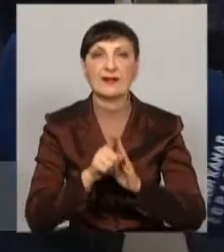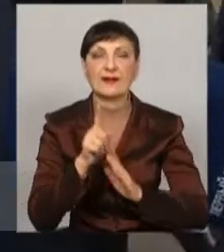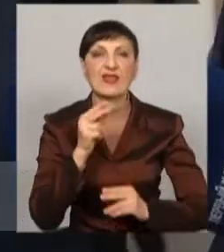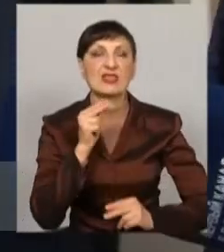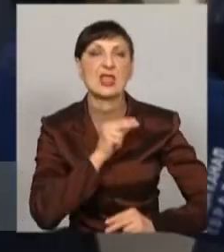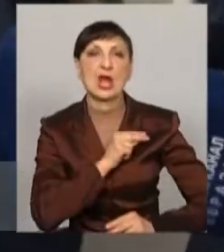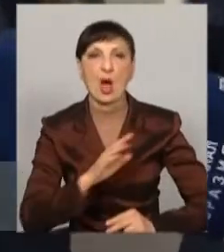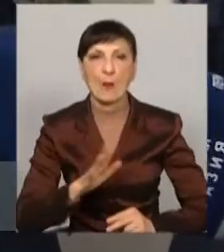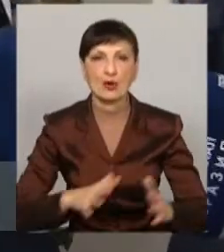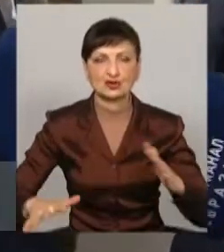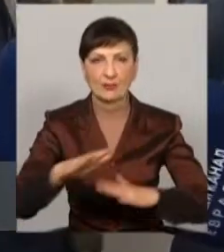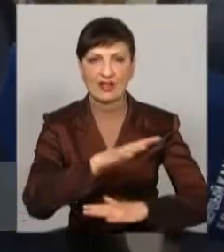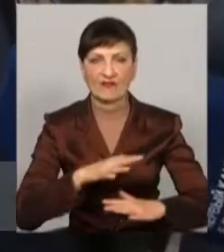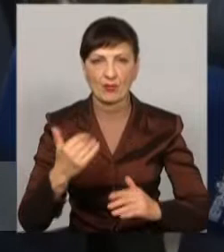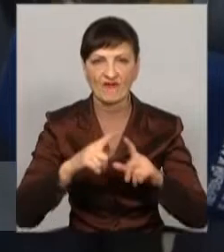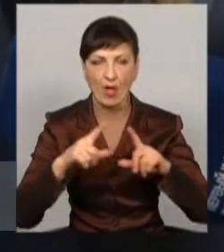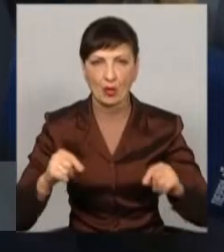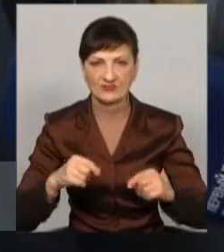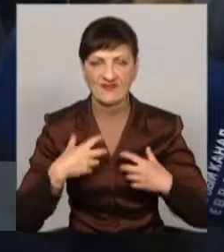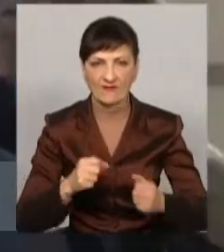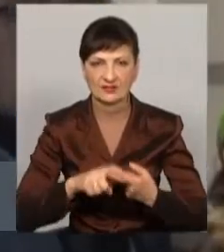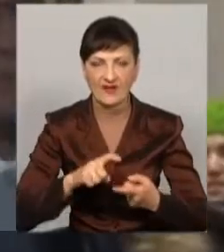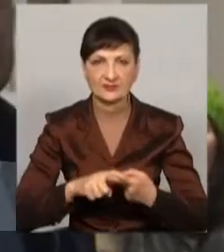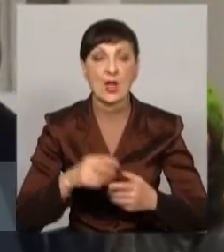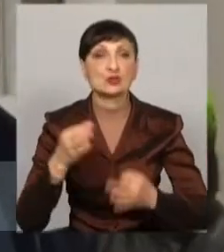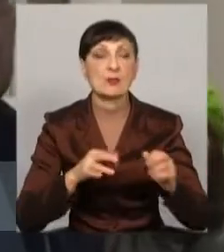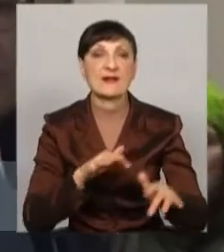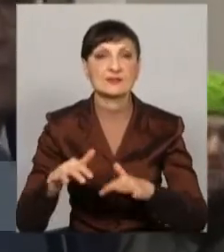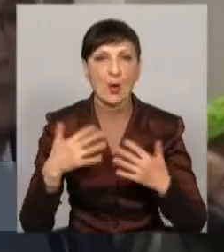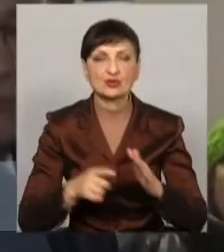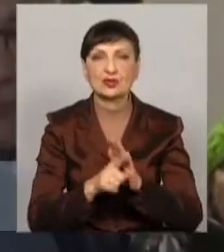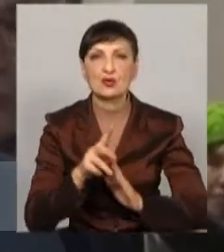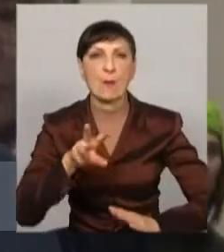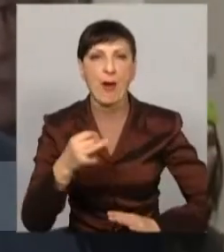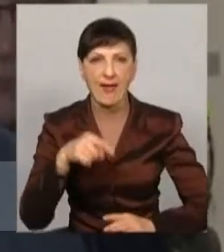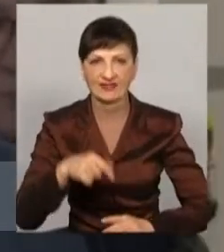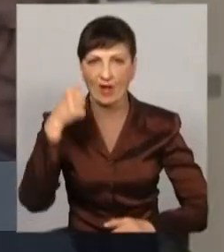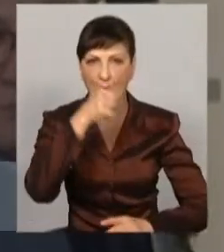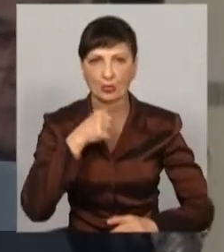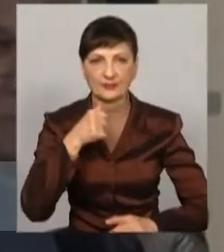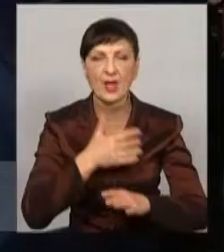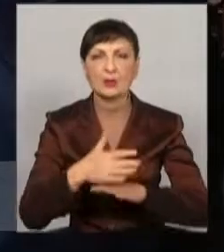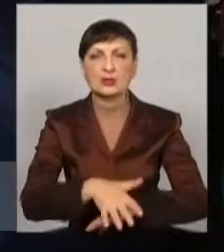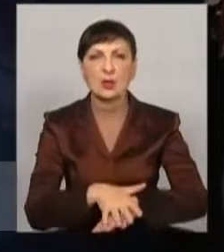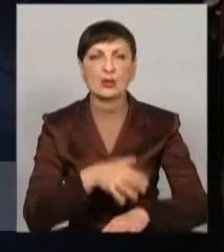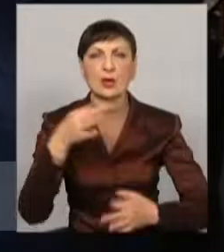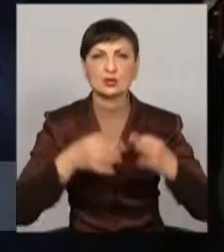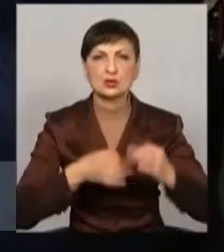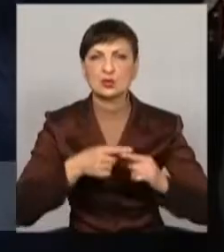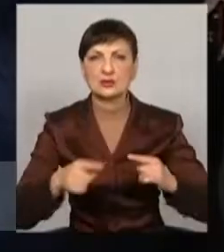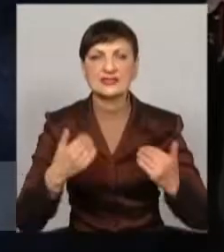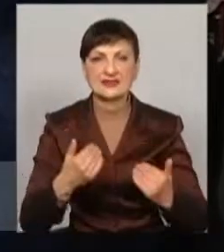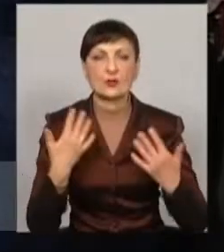нерабочей платформы ведомства. Судебное разбирательство по делу Ельжана Абертанова началось в мае этого года. После долгих судебных тяжб